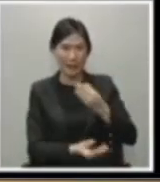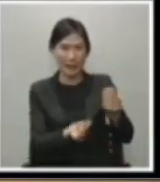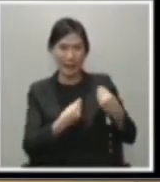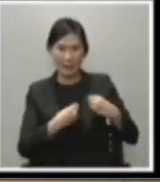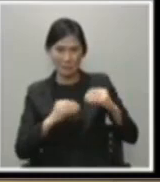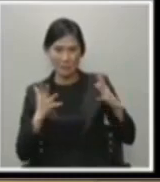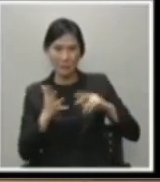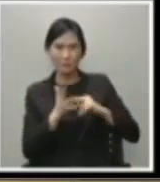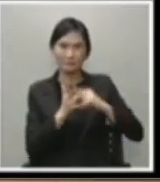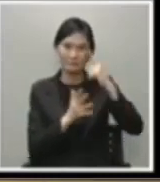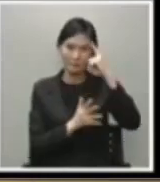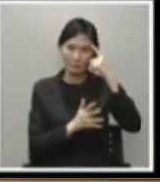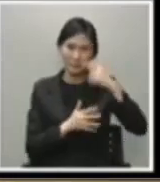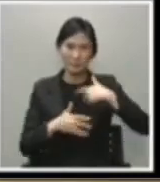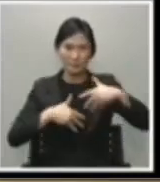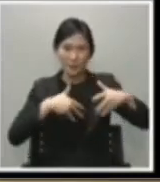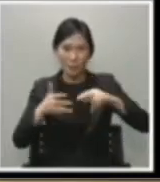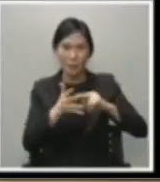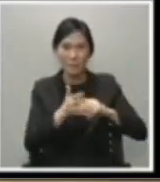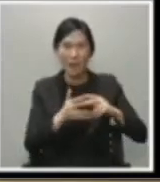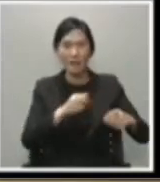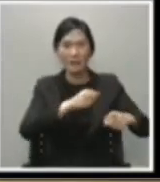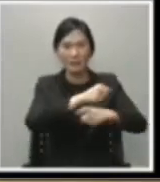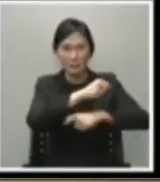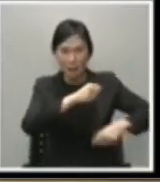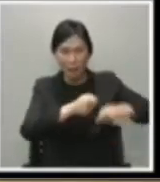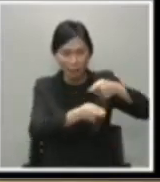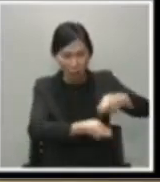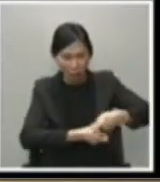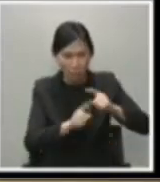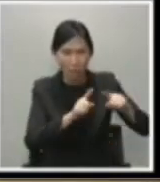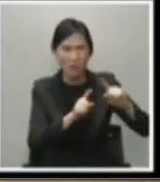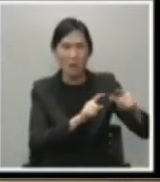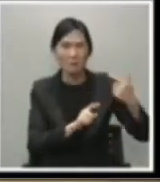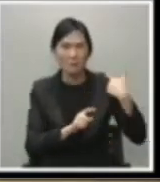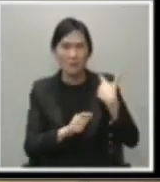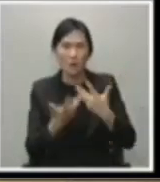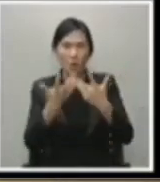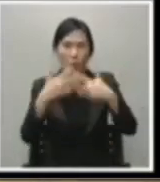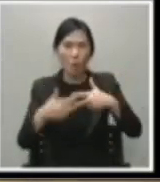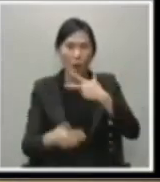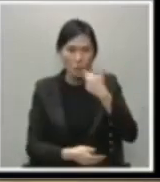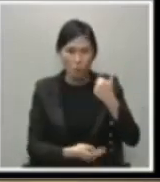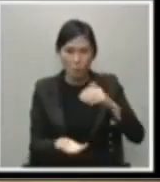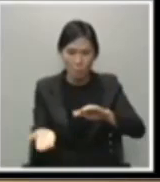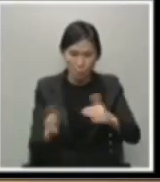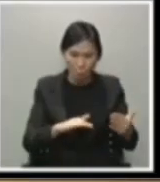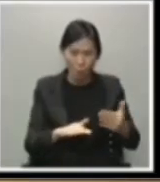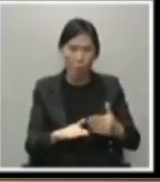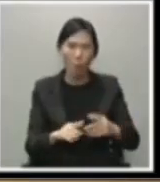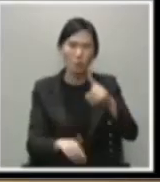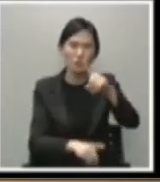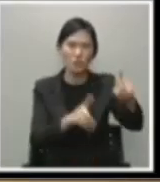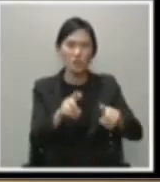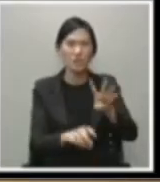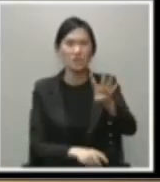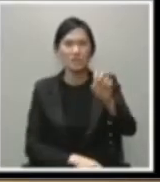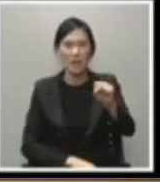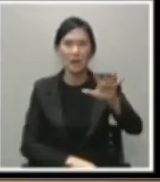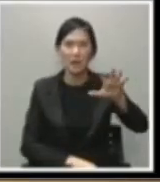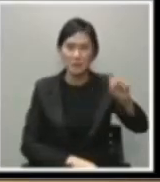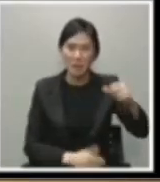ที่ท่วมเถียงไร่เถียงนาโดยเฉพาะโรงขนมอย่างนี้ครับเสียหายไป 4-5 แสนนี่ไม่ได้สักบาทน